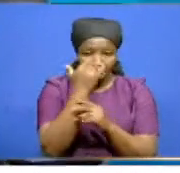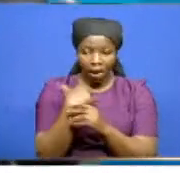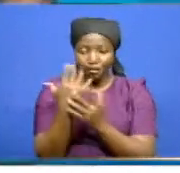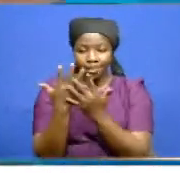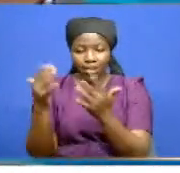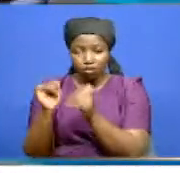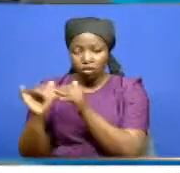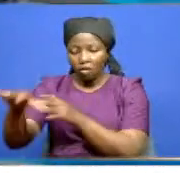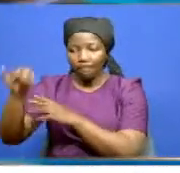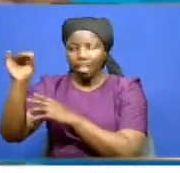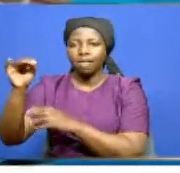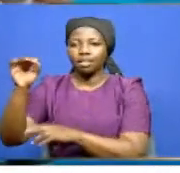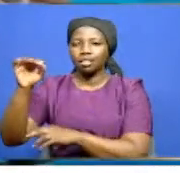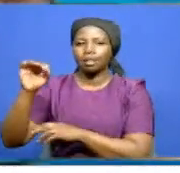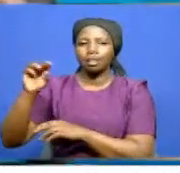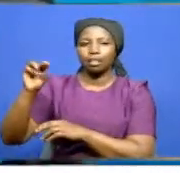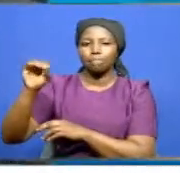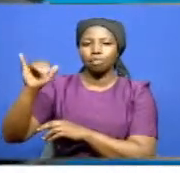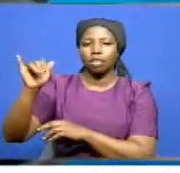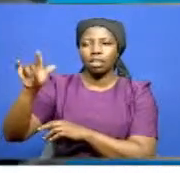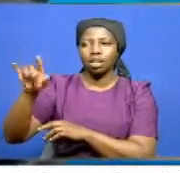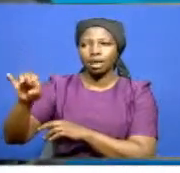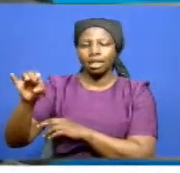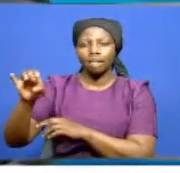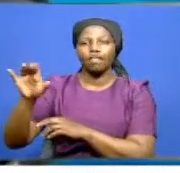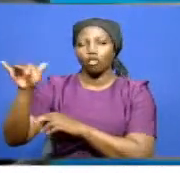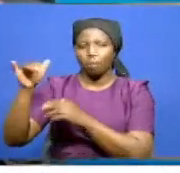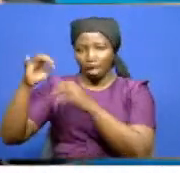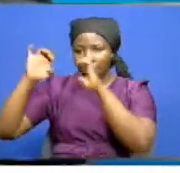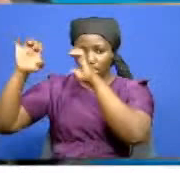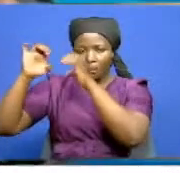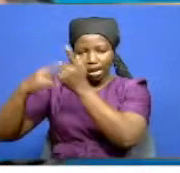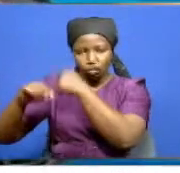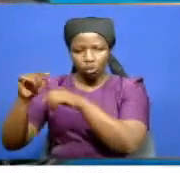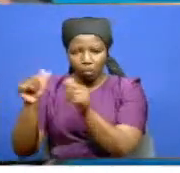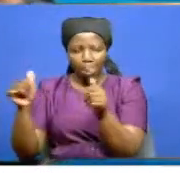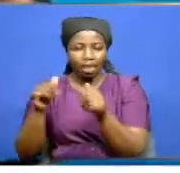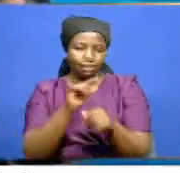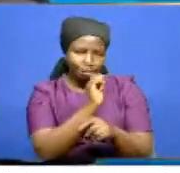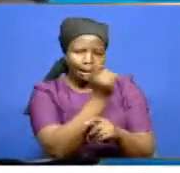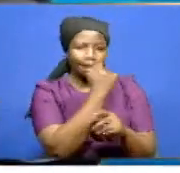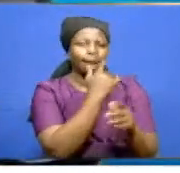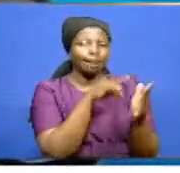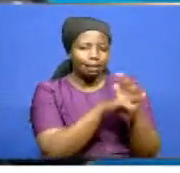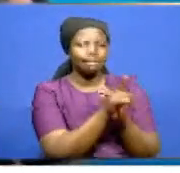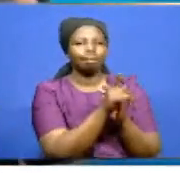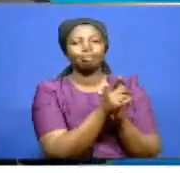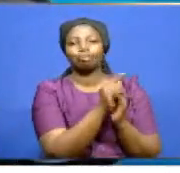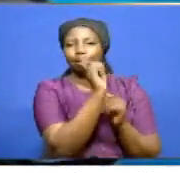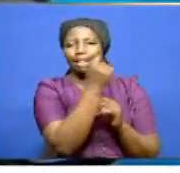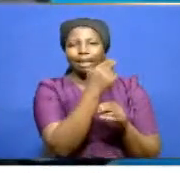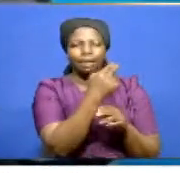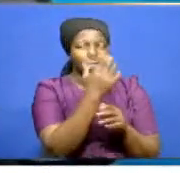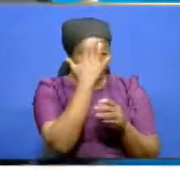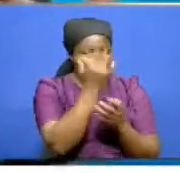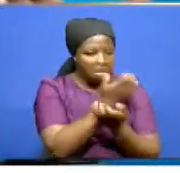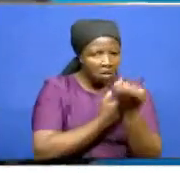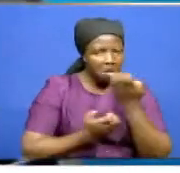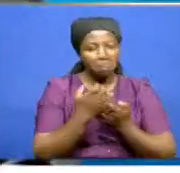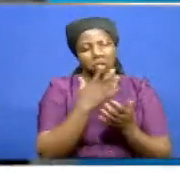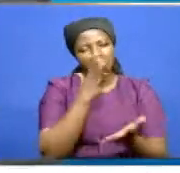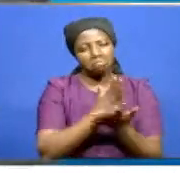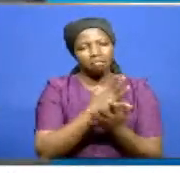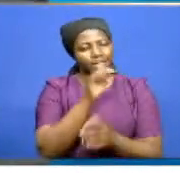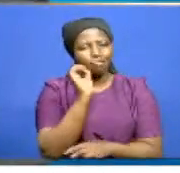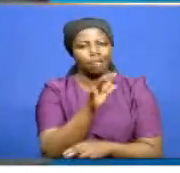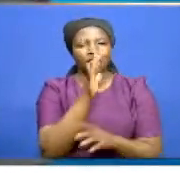Moyale ya Ethiopia zinauzwa vizuri. Na Kenya hapa kwa sababu ya uchumi na vile labda ziko juu ama ni haba kupata. Zote